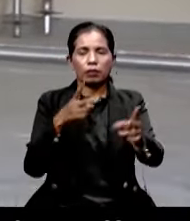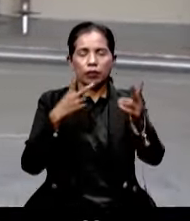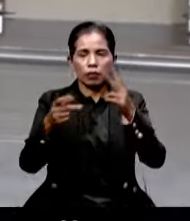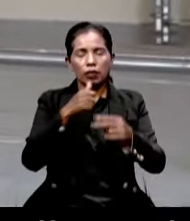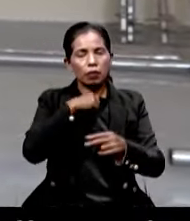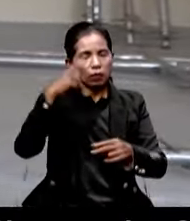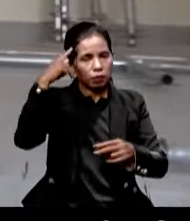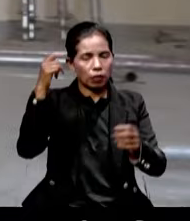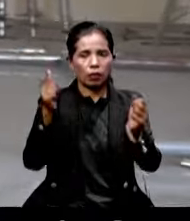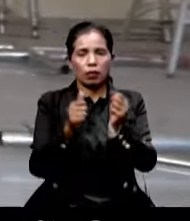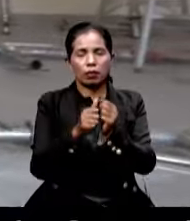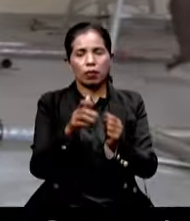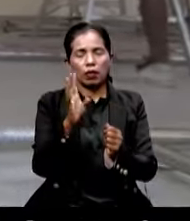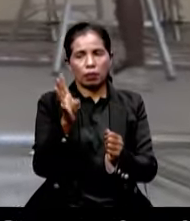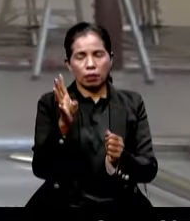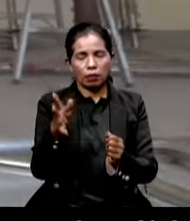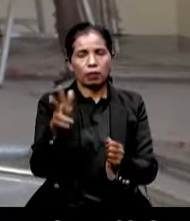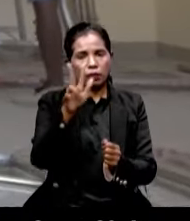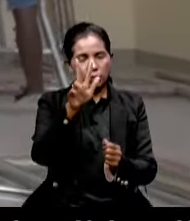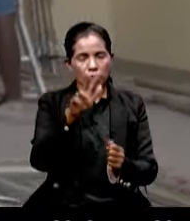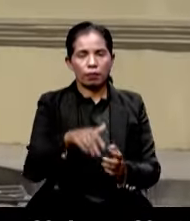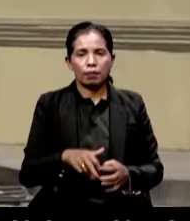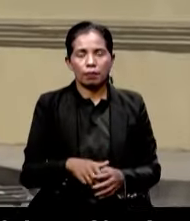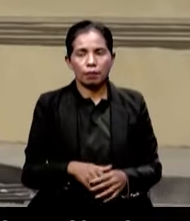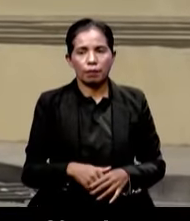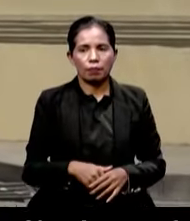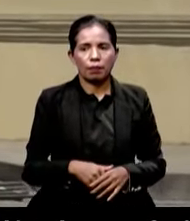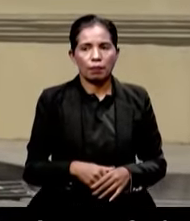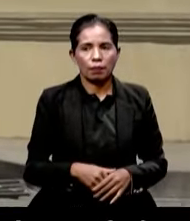Papa Francisco hamutuk hatnu luresin tolong. Benito Abadi, Azinya Lola, Ziemen.